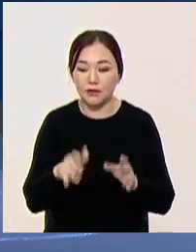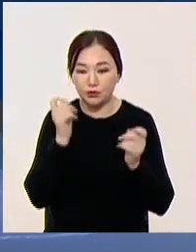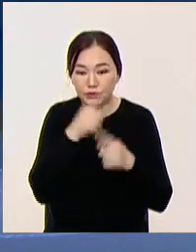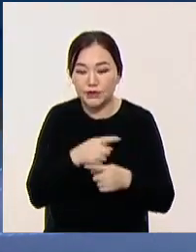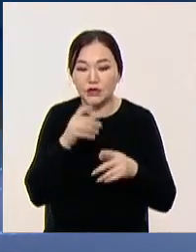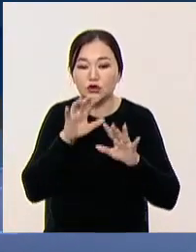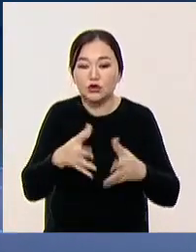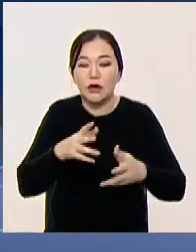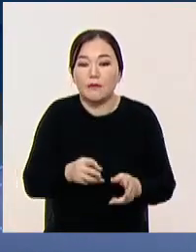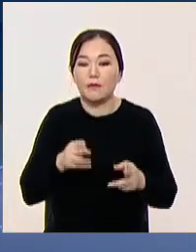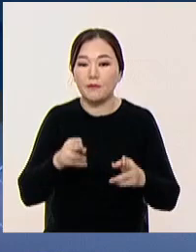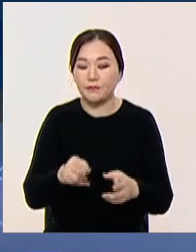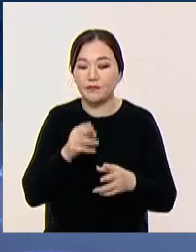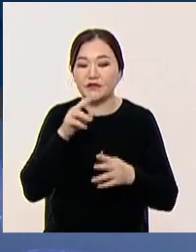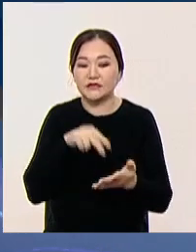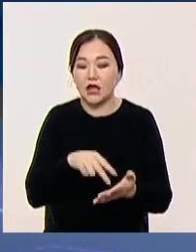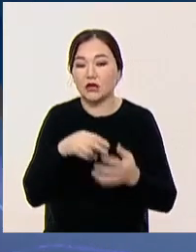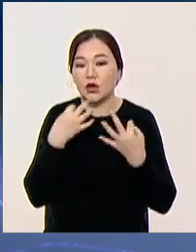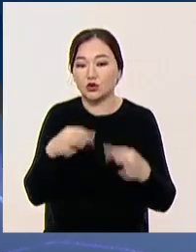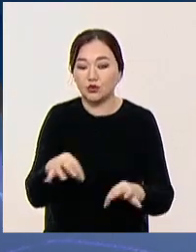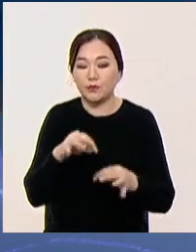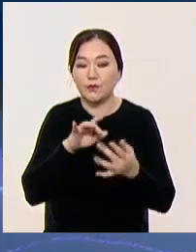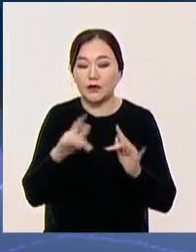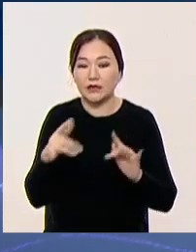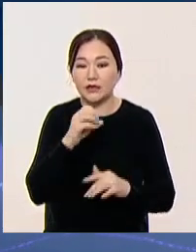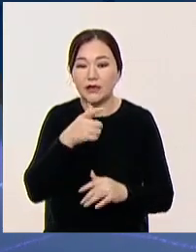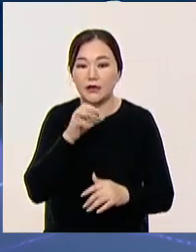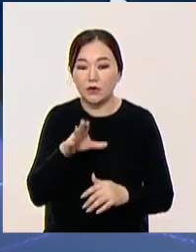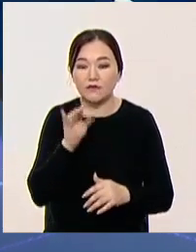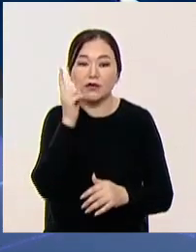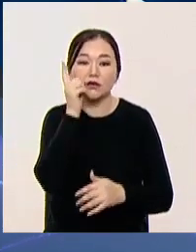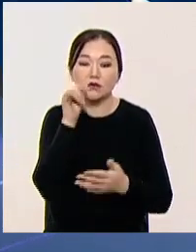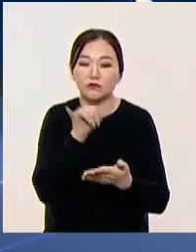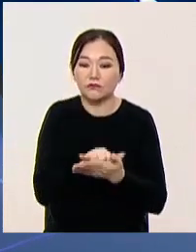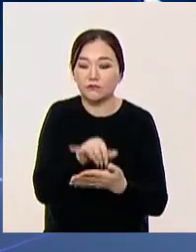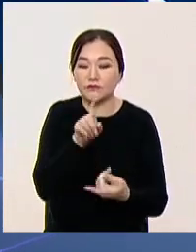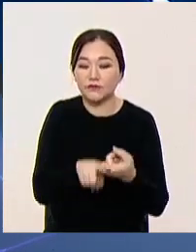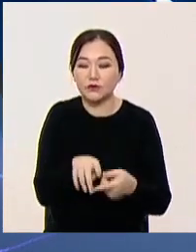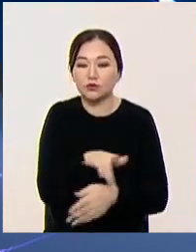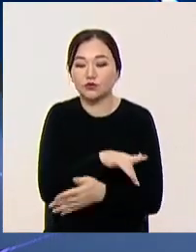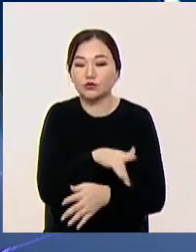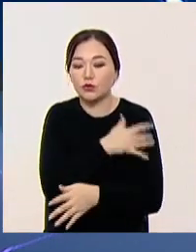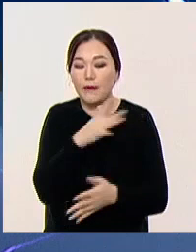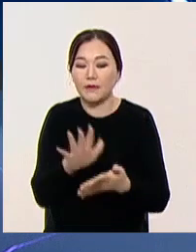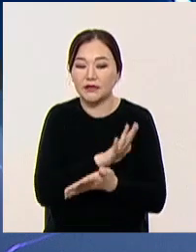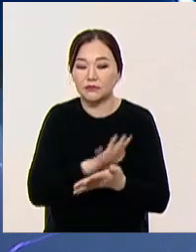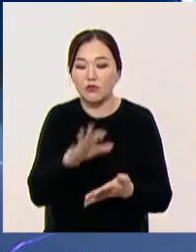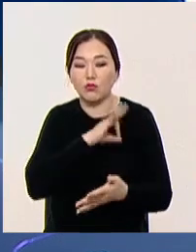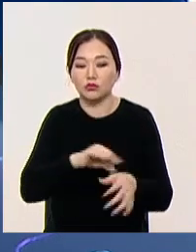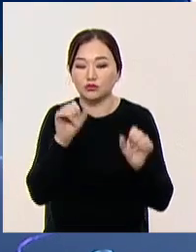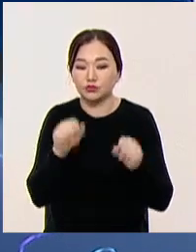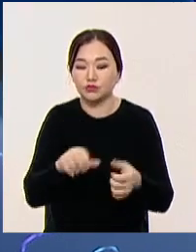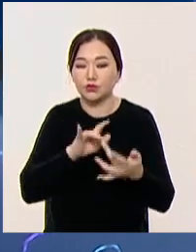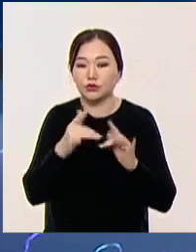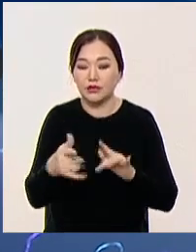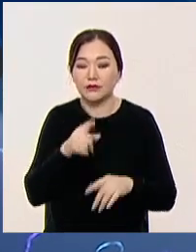Сведения о совершении преступления стали доступны на портале ЕГОВ и в мобильном приложении. Услуга бесплатная, и воспользоваться ею можно